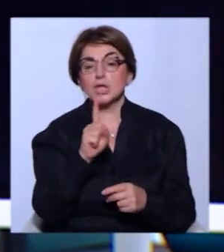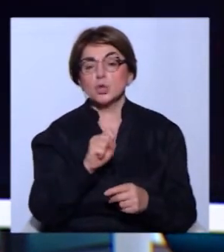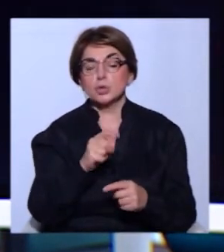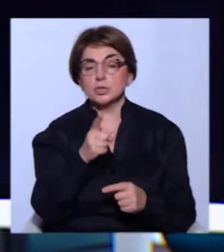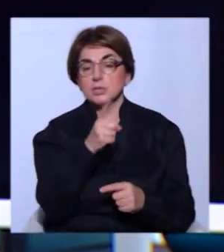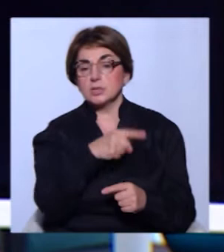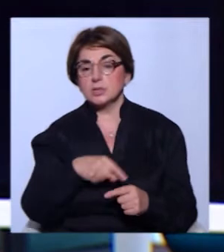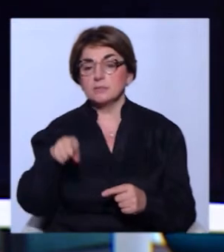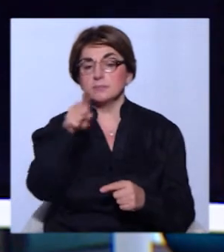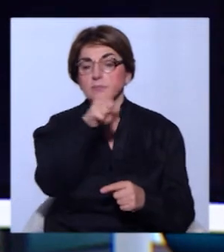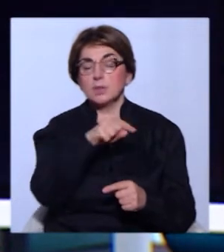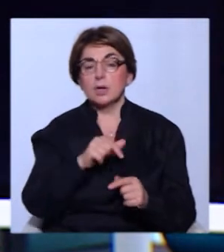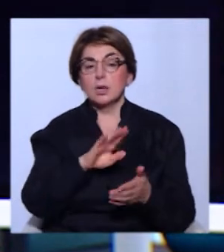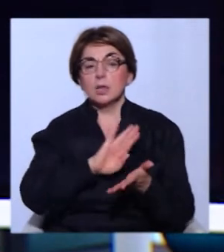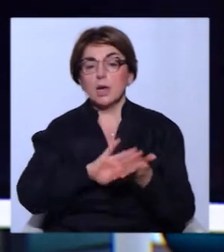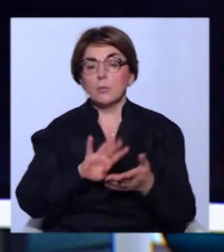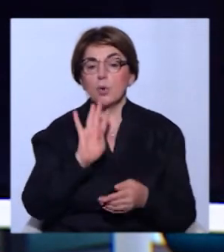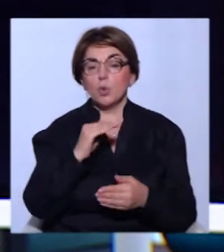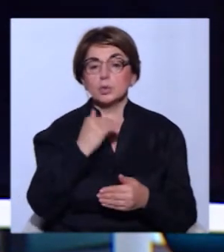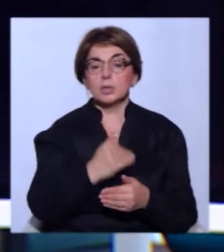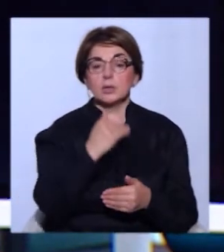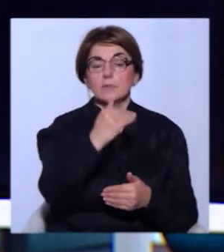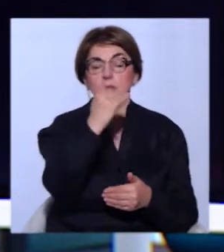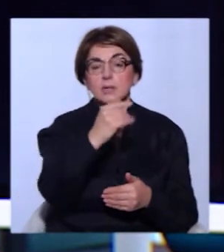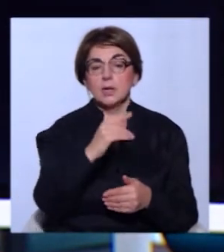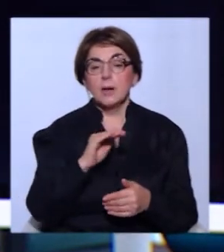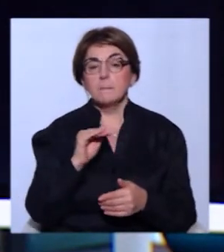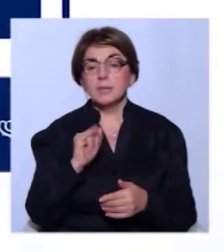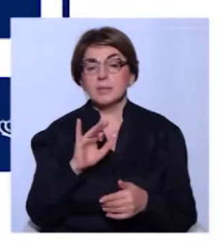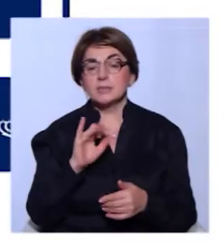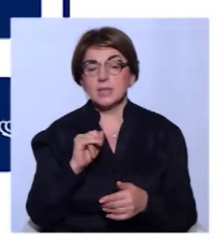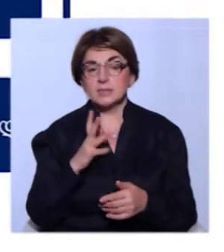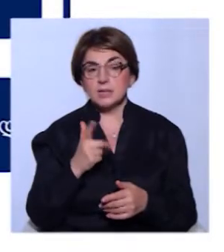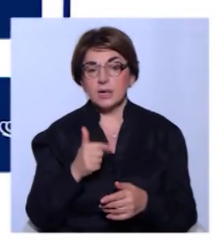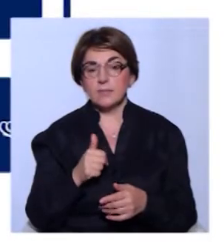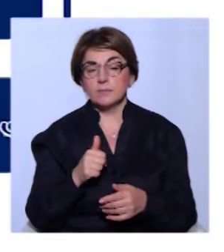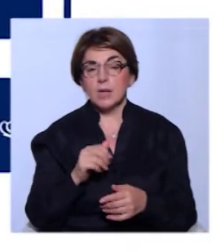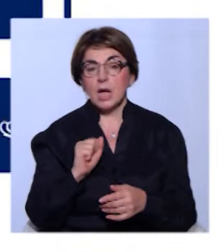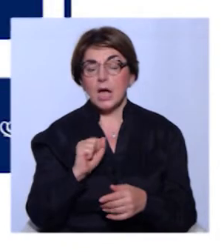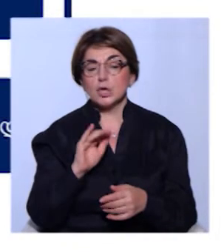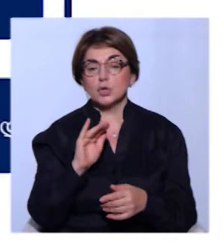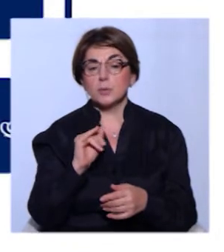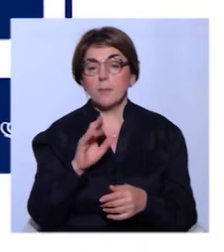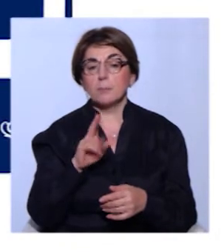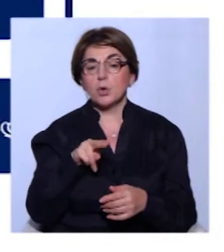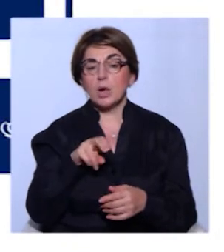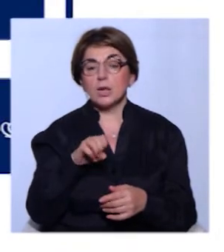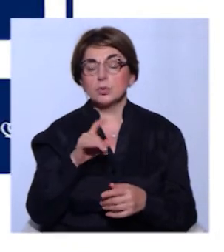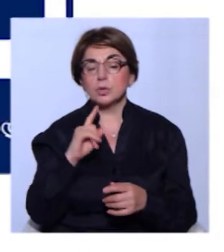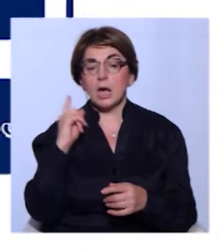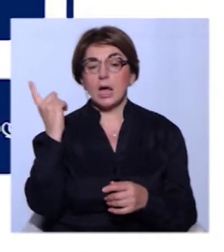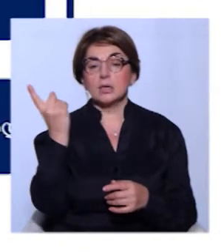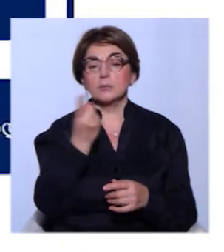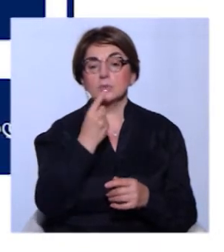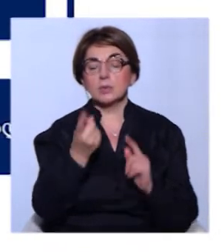ციკლი, ძირითადად გამოიყო 4 ეტაპი. ეს გახლავთ ფიქსაცია, როდესაც აზოტფიქსატორი პროკარიოტები